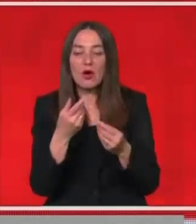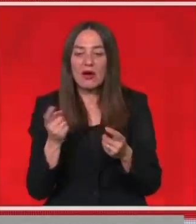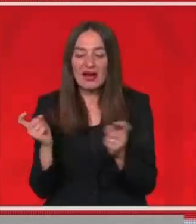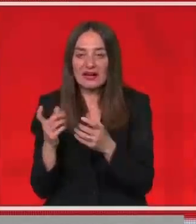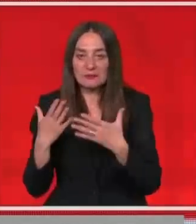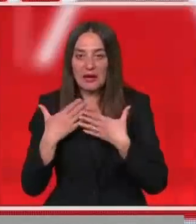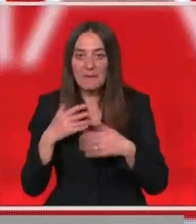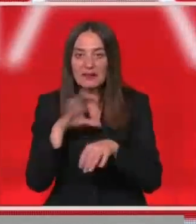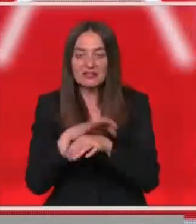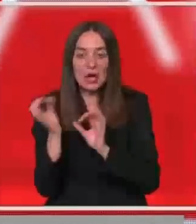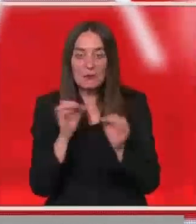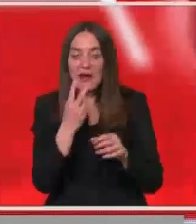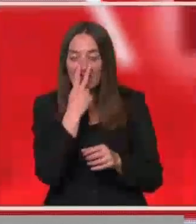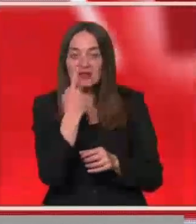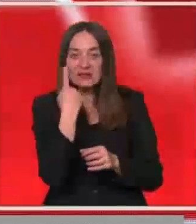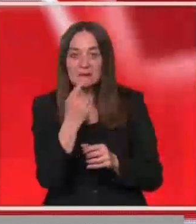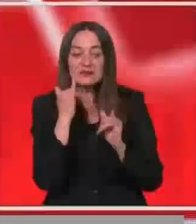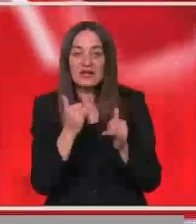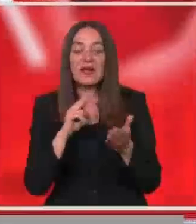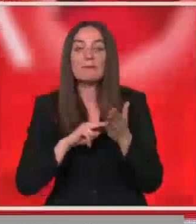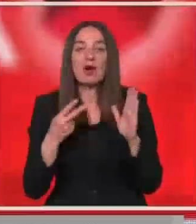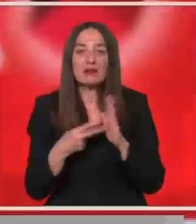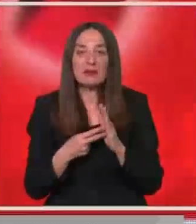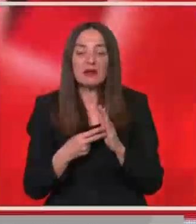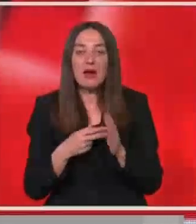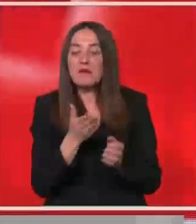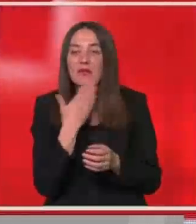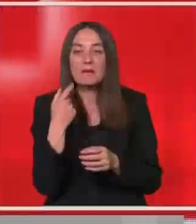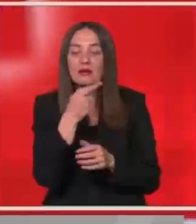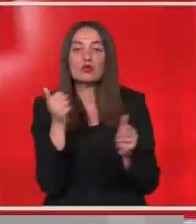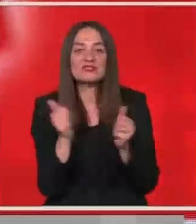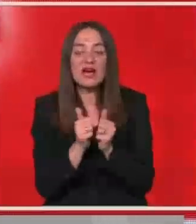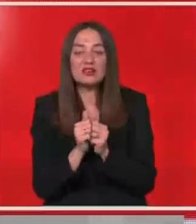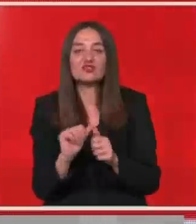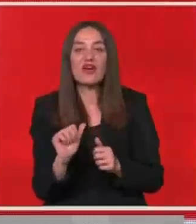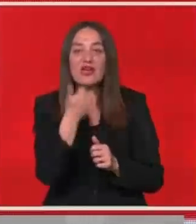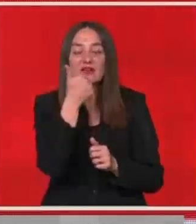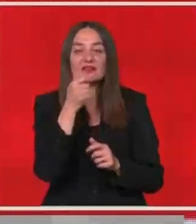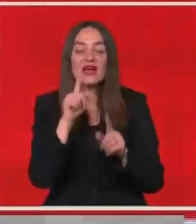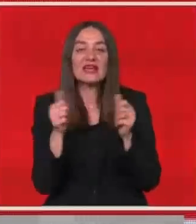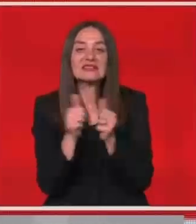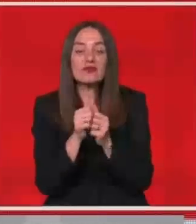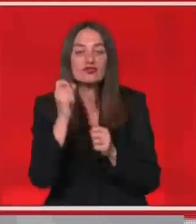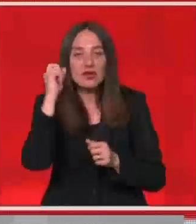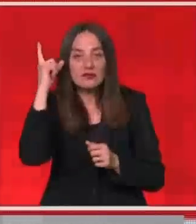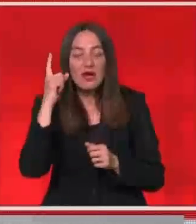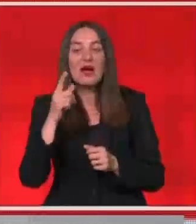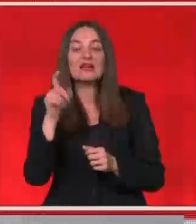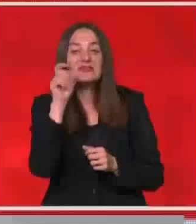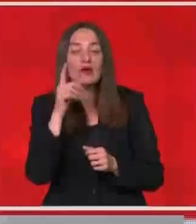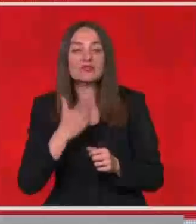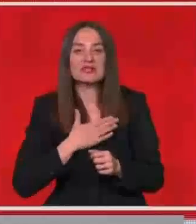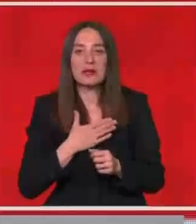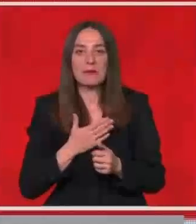respiratora, medicinske opreme, dakle, vidite i sami da je sada politika, nema tu zajedništva i jedinstva, nekih zajedničkih ideja, nego svako za